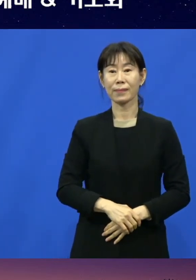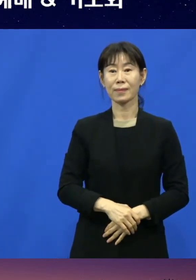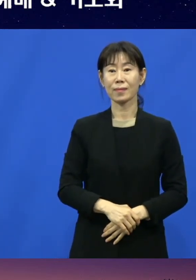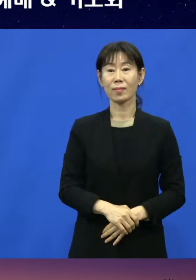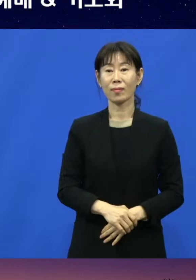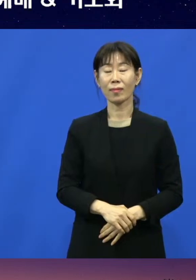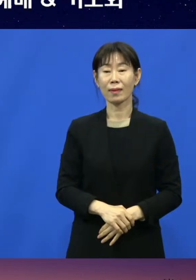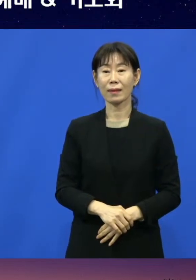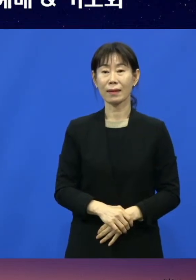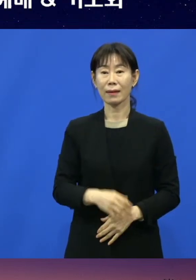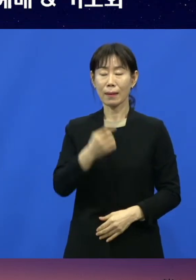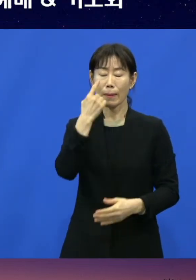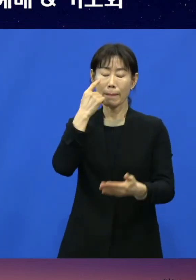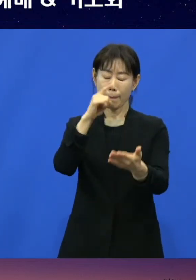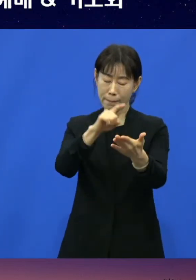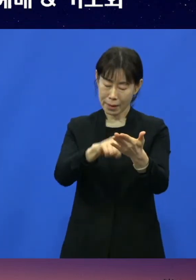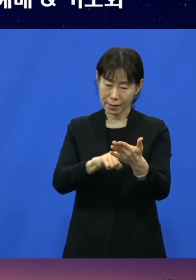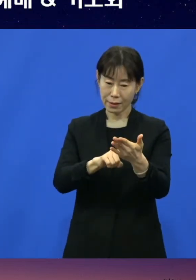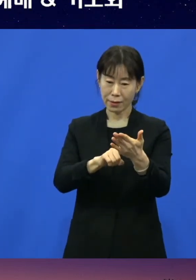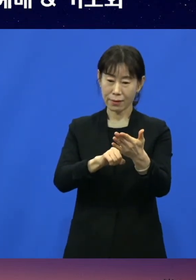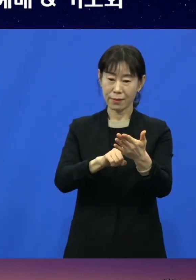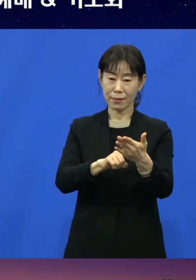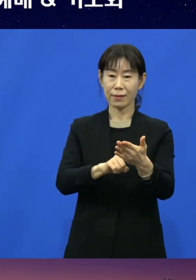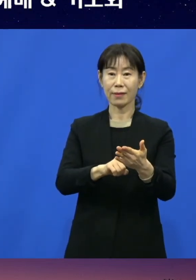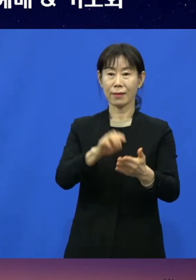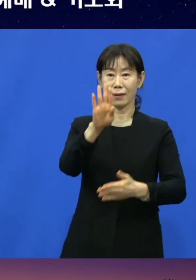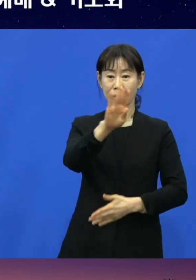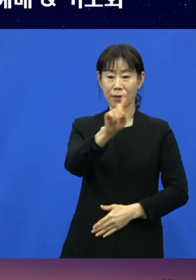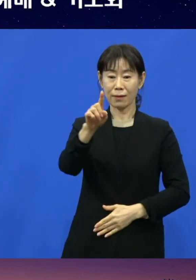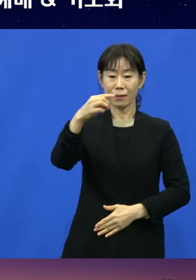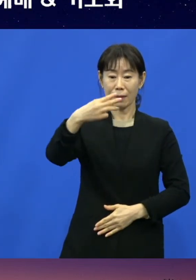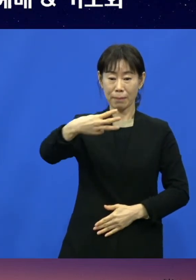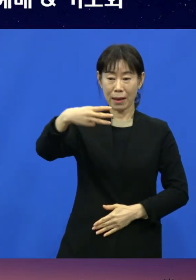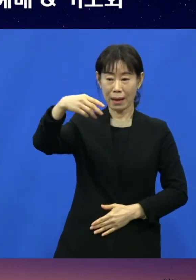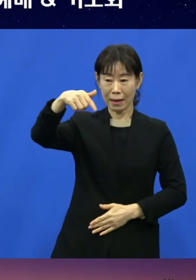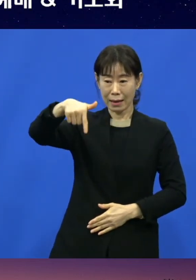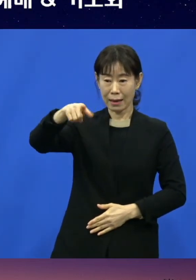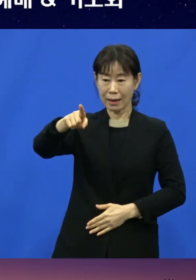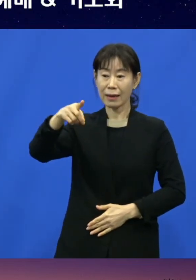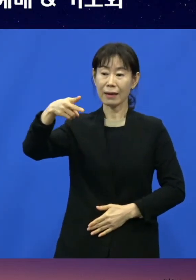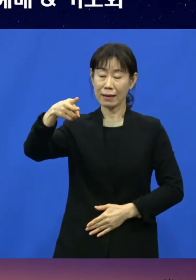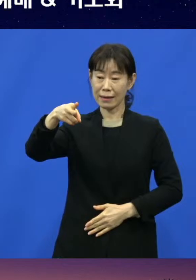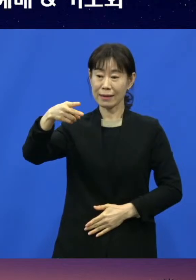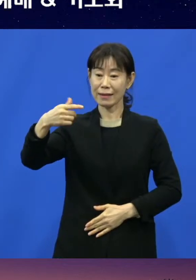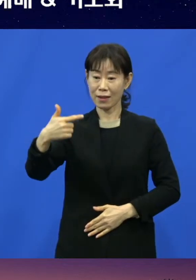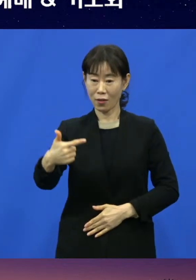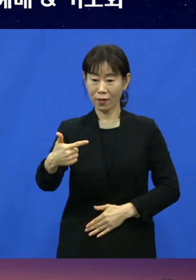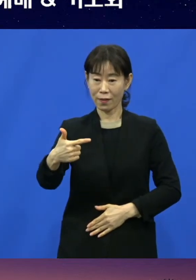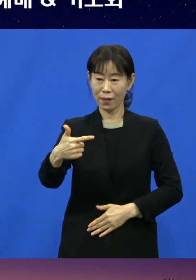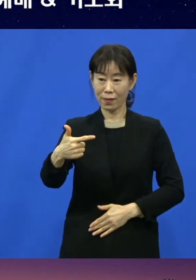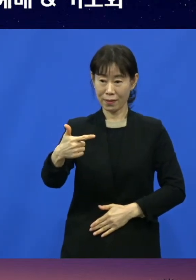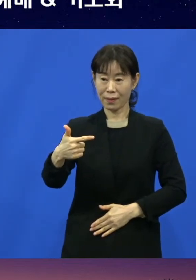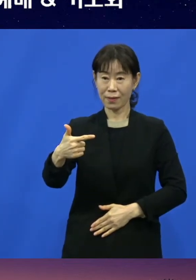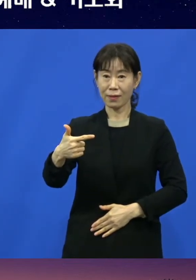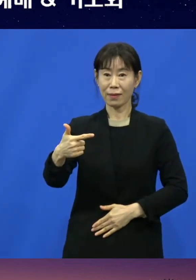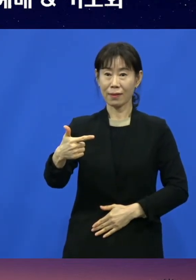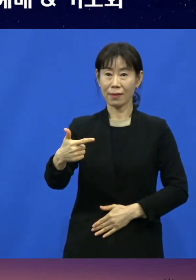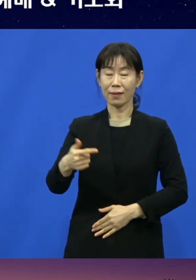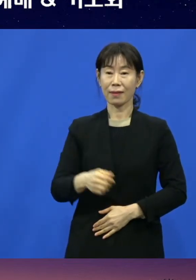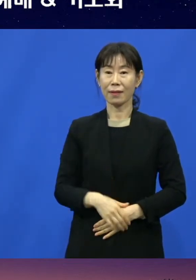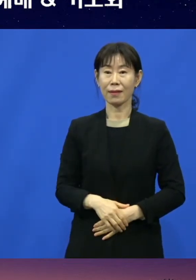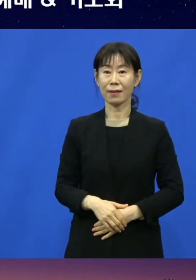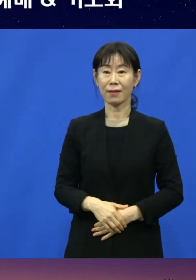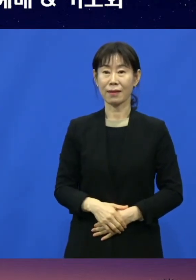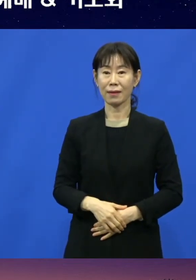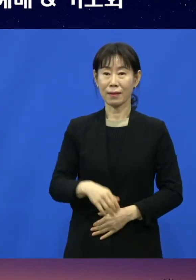그걸 다 발견하는 것입니다. 다른 사람은 모르는데 그걸 발견한 사람이 있는 거죠. 그것이 훨씬 더 이제 파워풀한